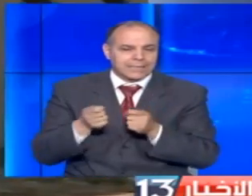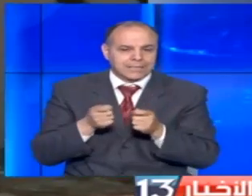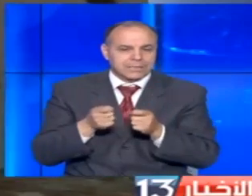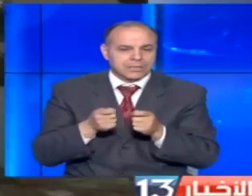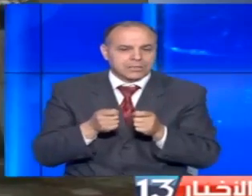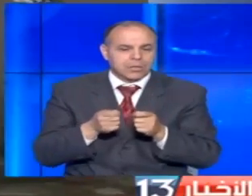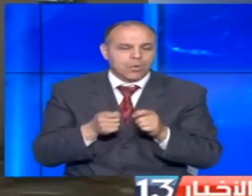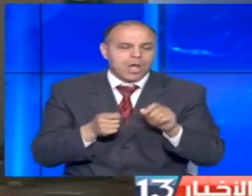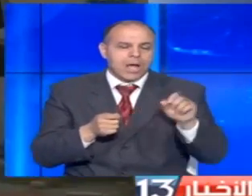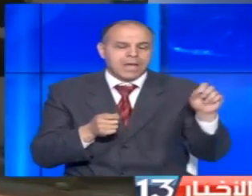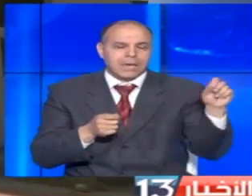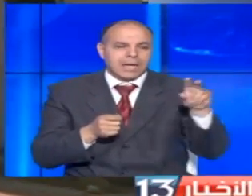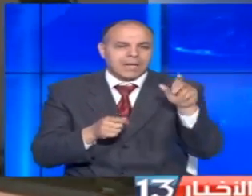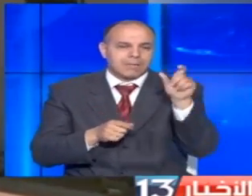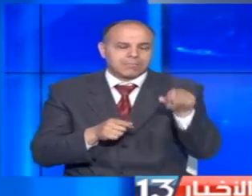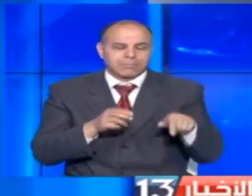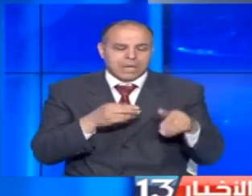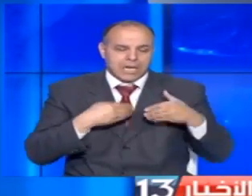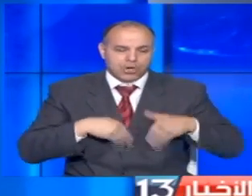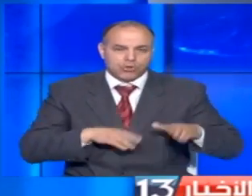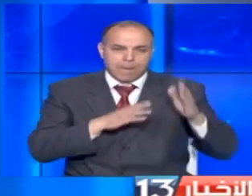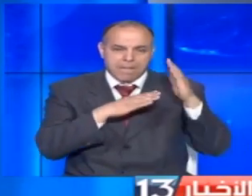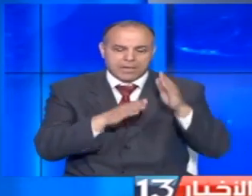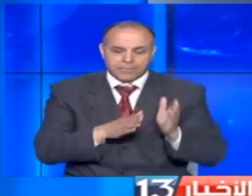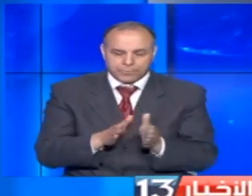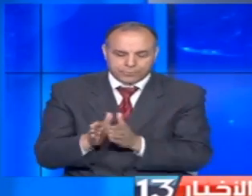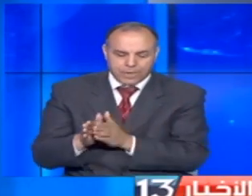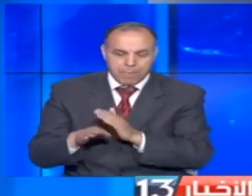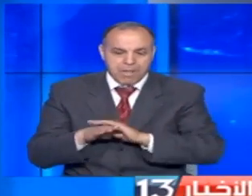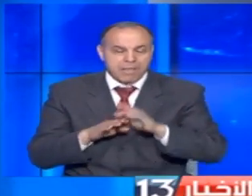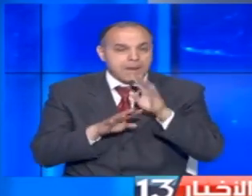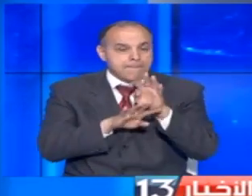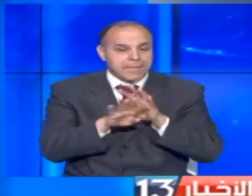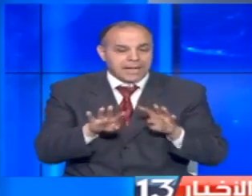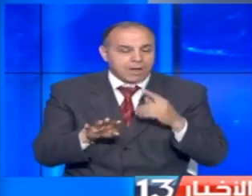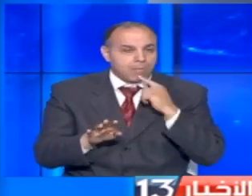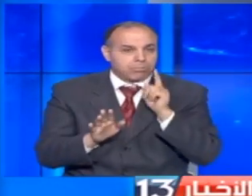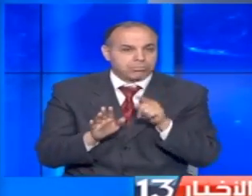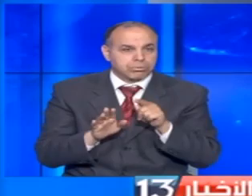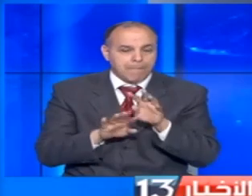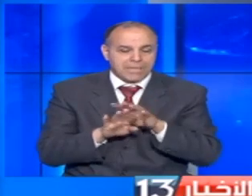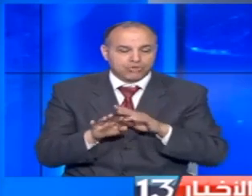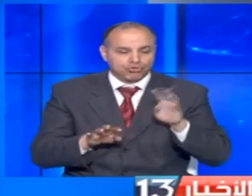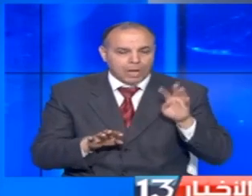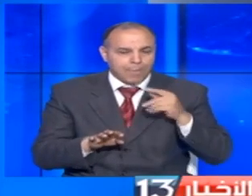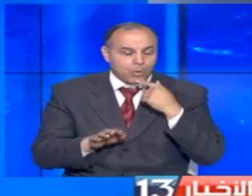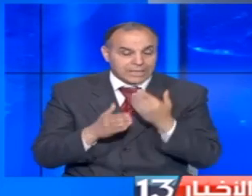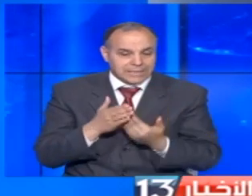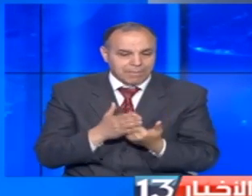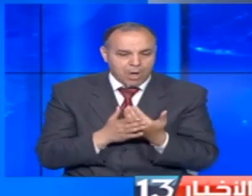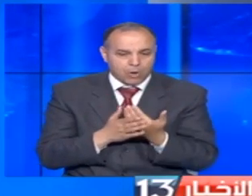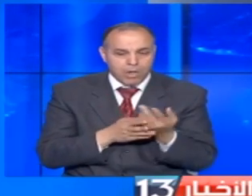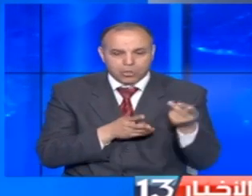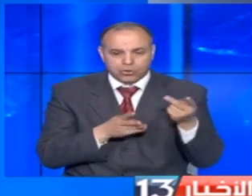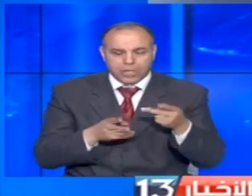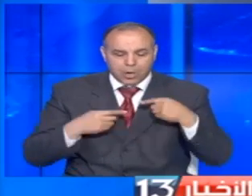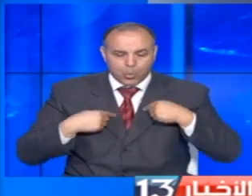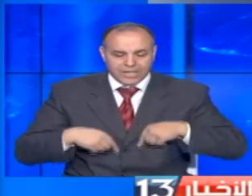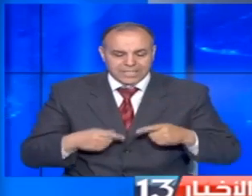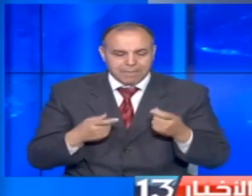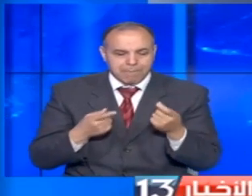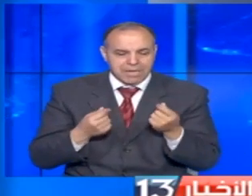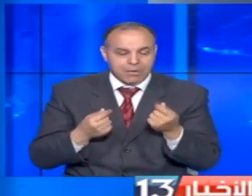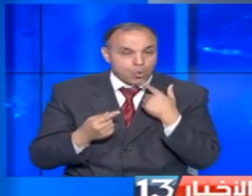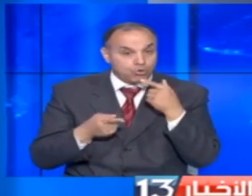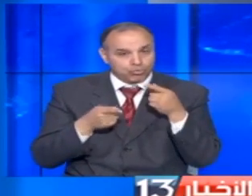ولنقل المهاجرين في الشان البرلماني شرع مجلس نواب الشعب صباح اليوم بحضور وزير الماليه